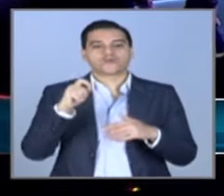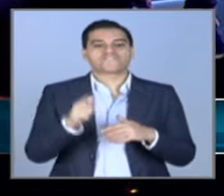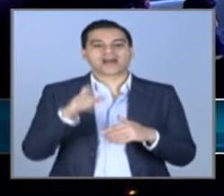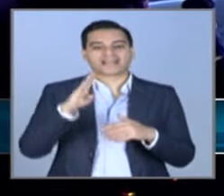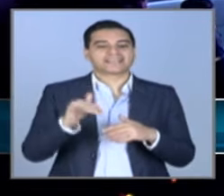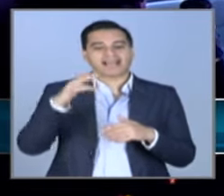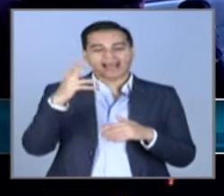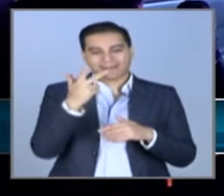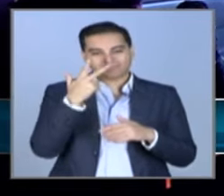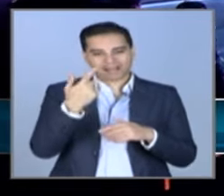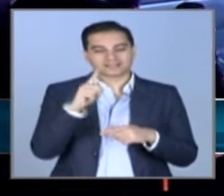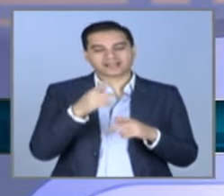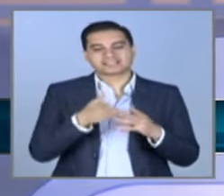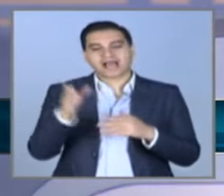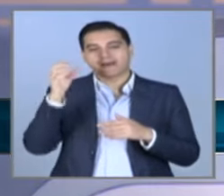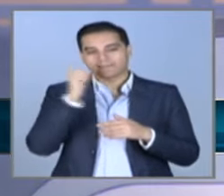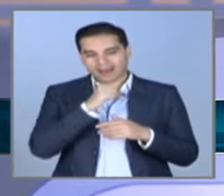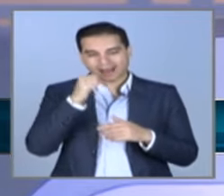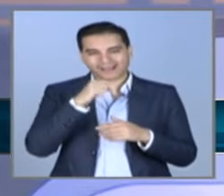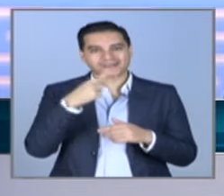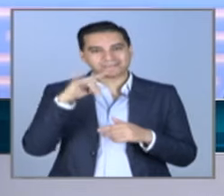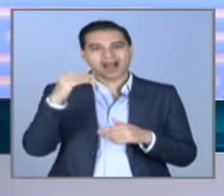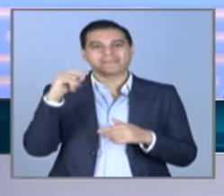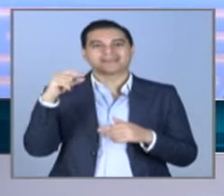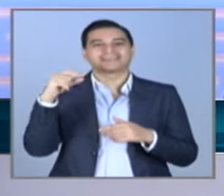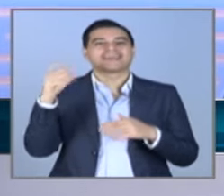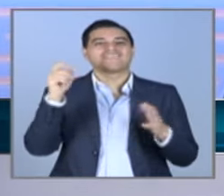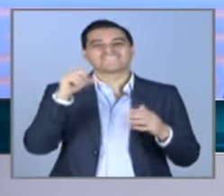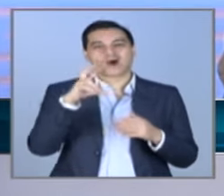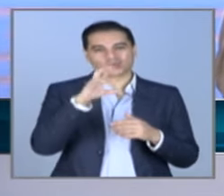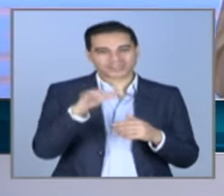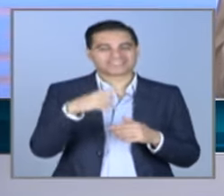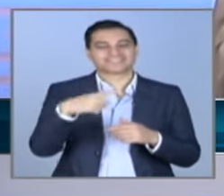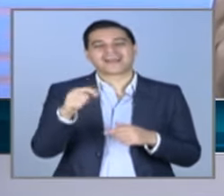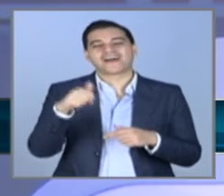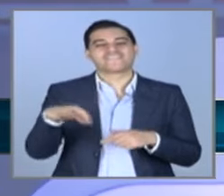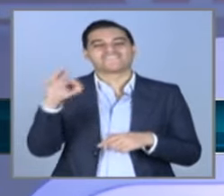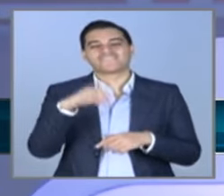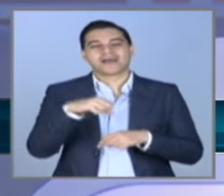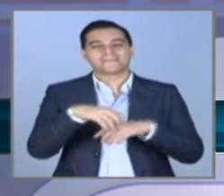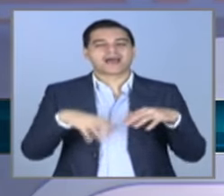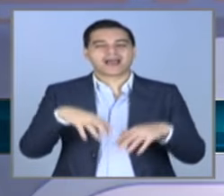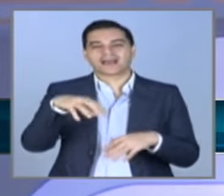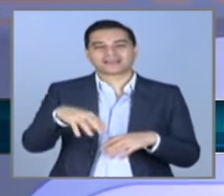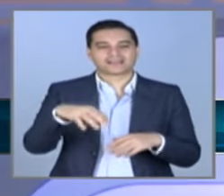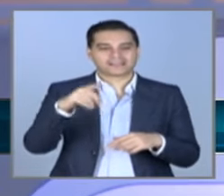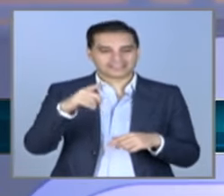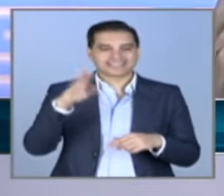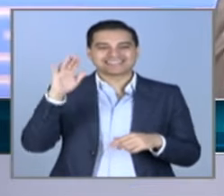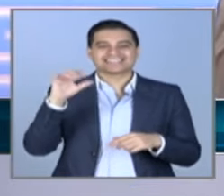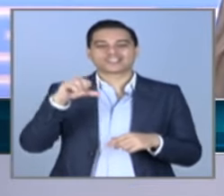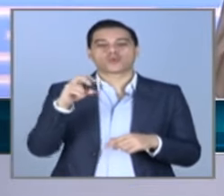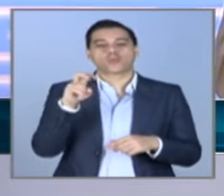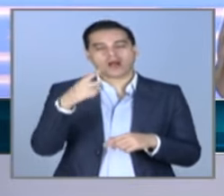صح. ذهب الليل وأغنية المطرب؟ محمد فوزي. صح. في أي واحة مصرية تقع أحداث رواية واحد الغروب لبهاء طاهر؟